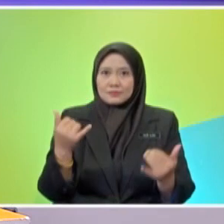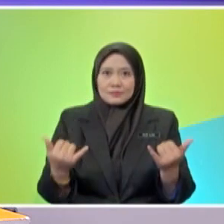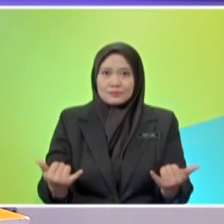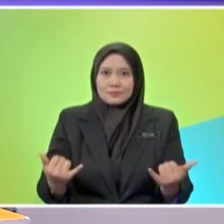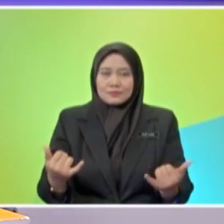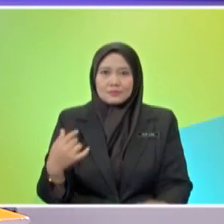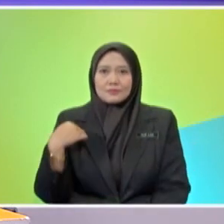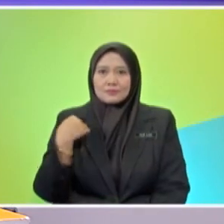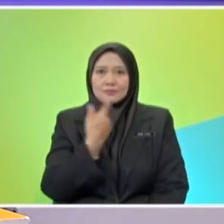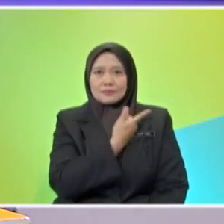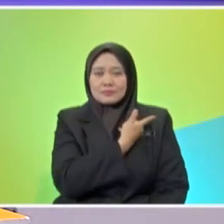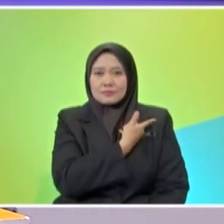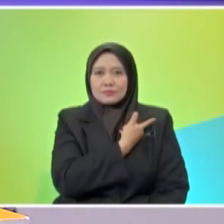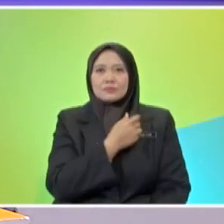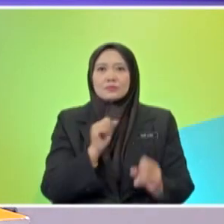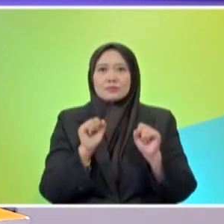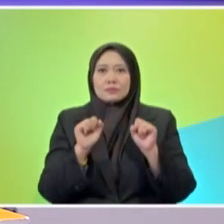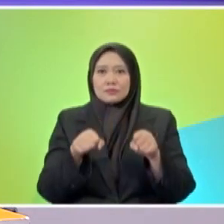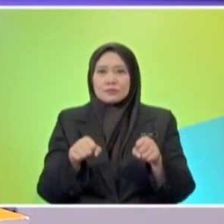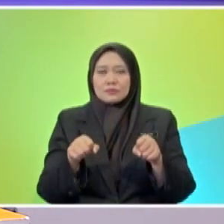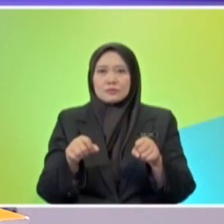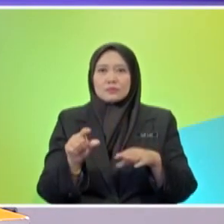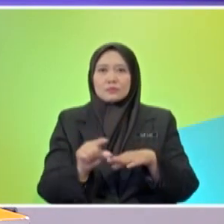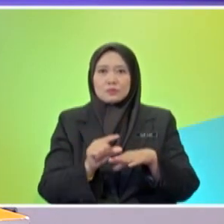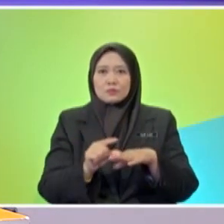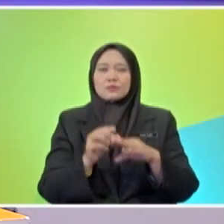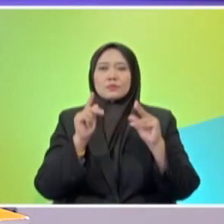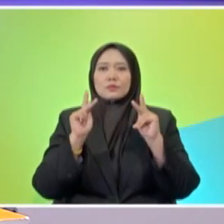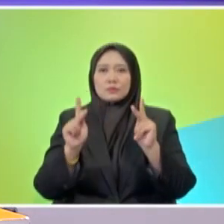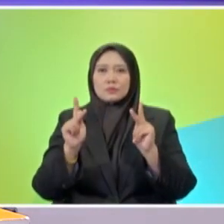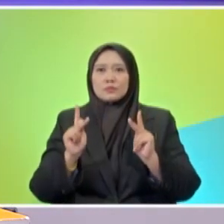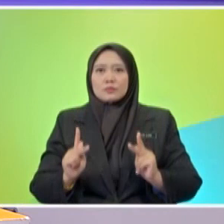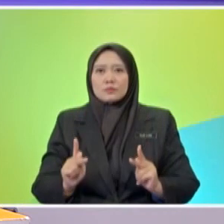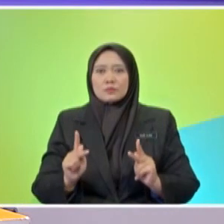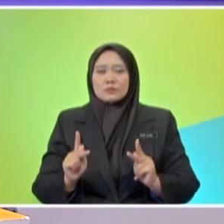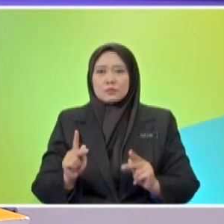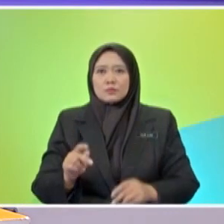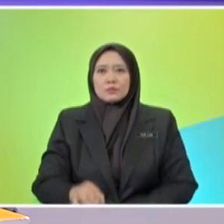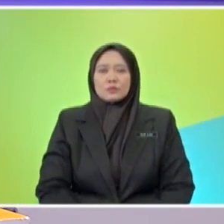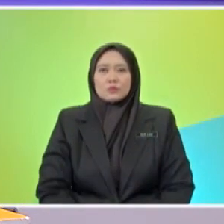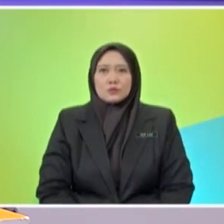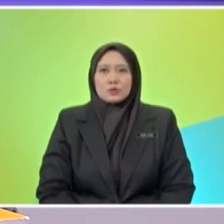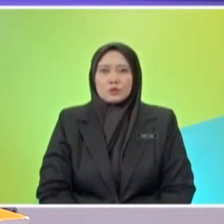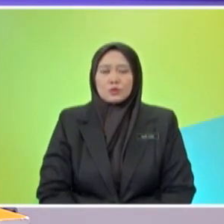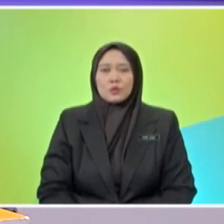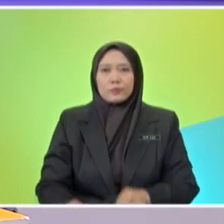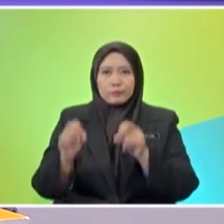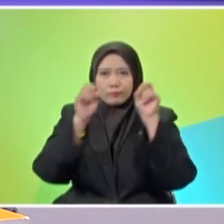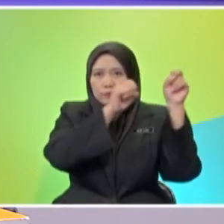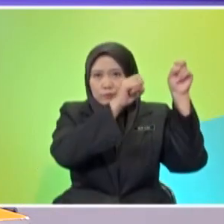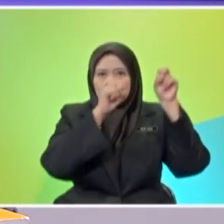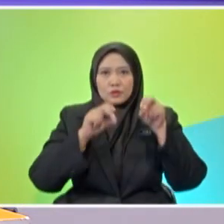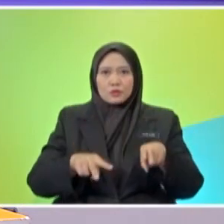kaedah untuk kita muat turun, muat naik pengaturcaraan ke dalam mikro pengawal lah. So